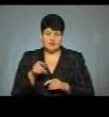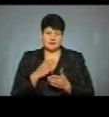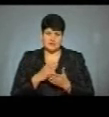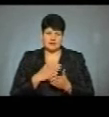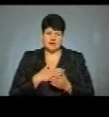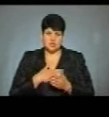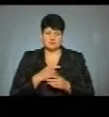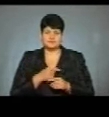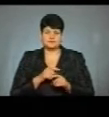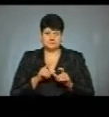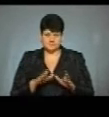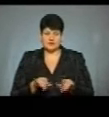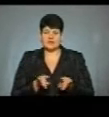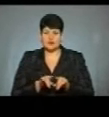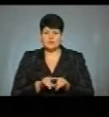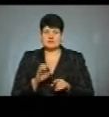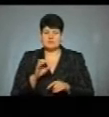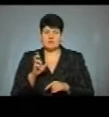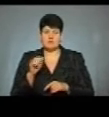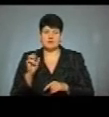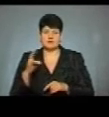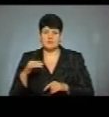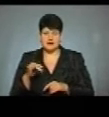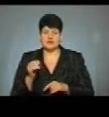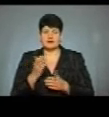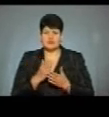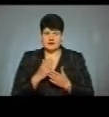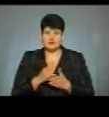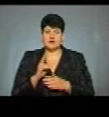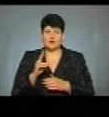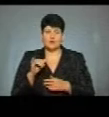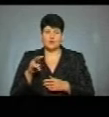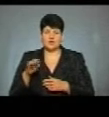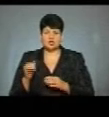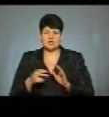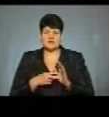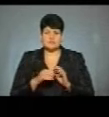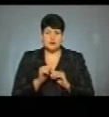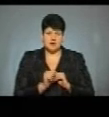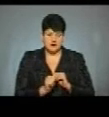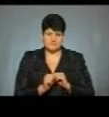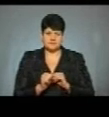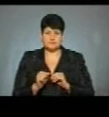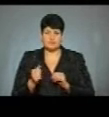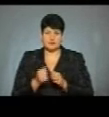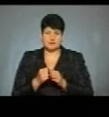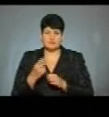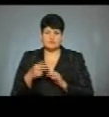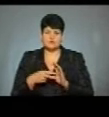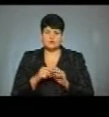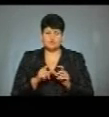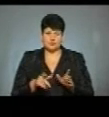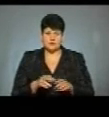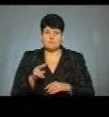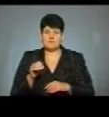наші амбулаторії, а також на Степана Бандери є амбулаторія, на Куліша 7А в районі 27-ї школи,